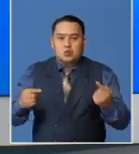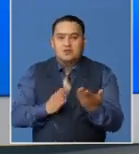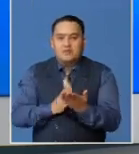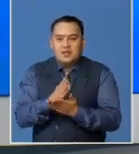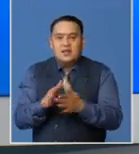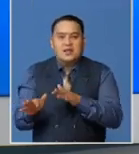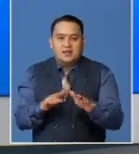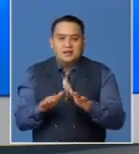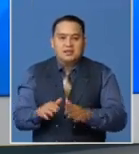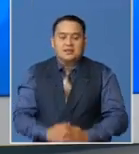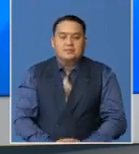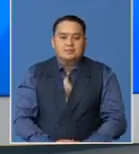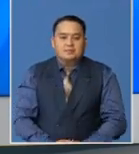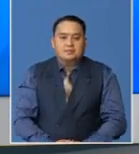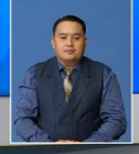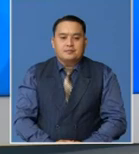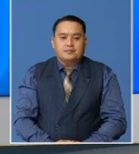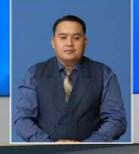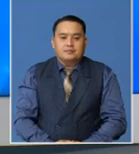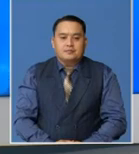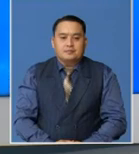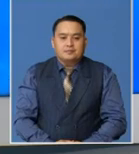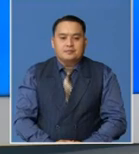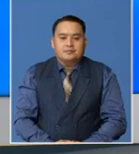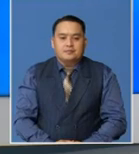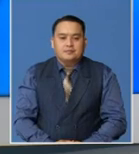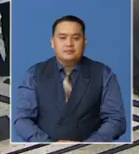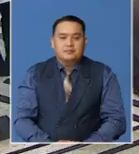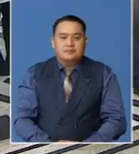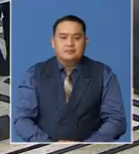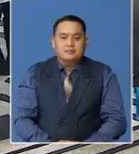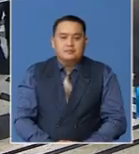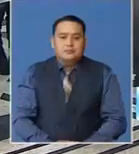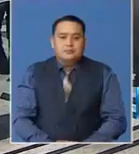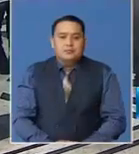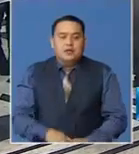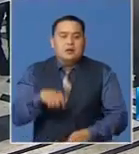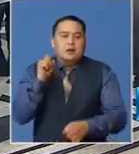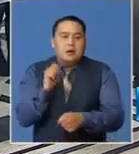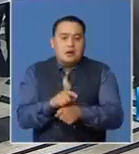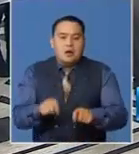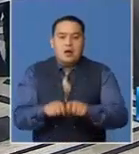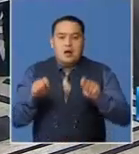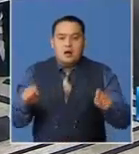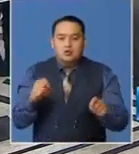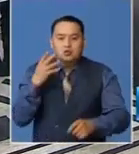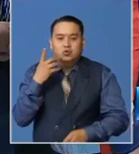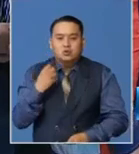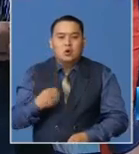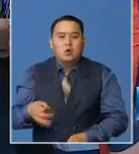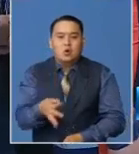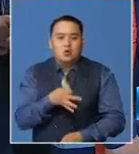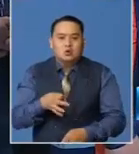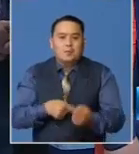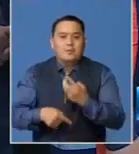других сфер деятельности подробнее в следующем сюжете задача открыть ест у малых предприятий в материнской области на